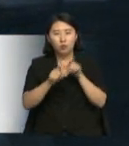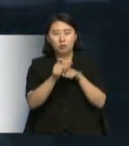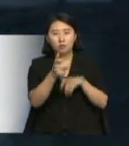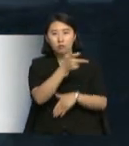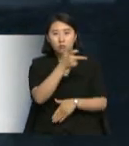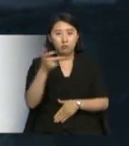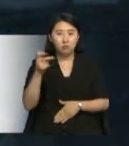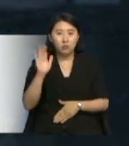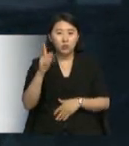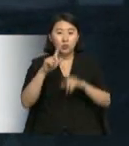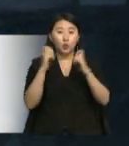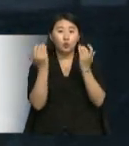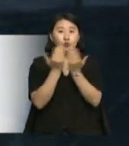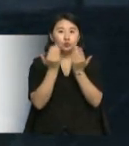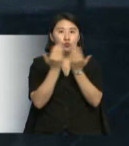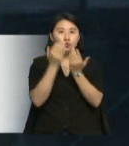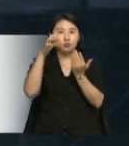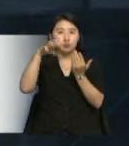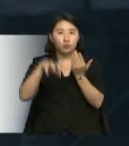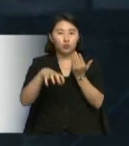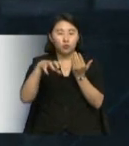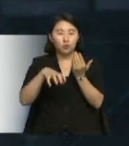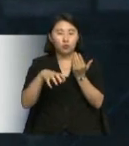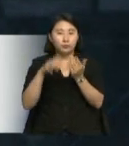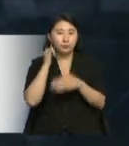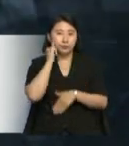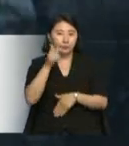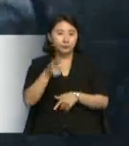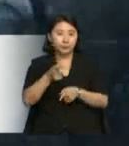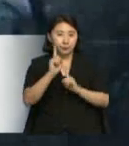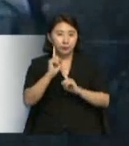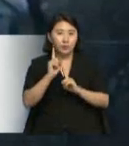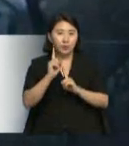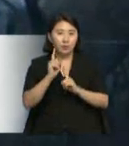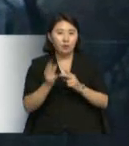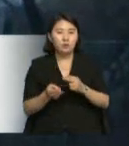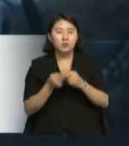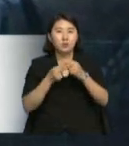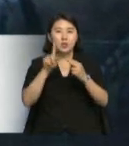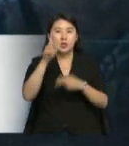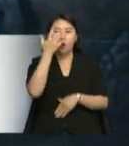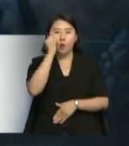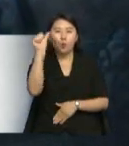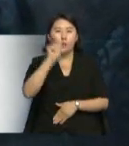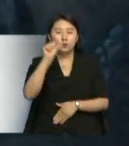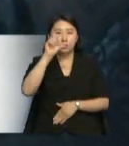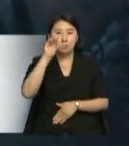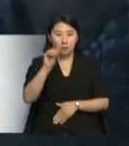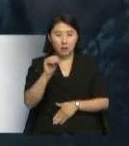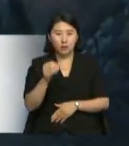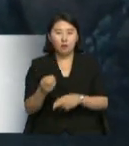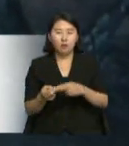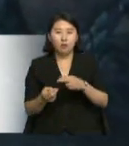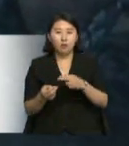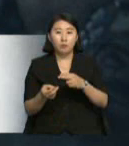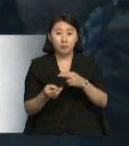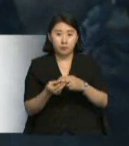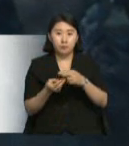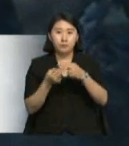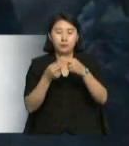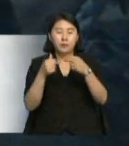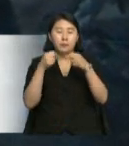있는데요. 성북구 장위동에서는 보이스피싱에 속아 적금 1억 5천만 원을 모두 인출하려던 70대